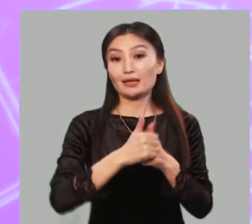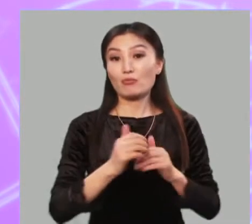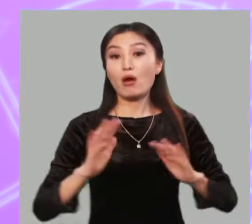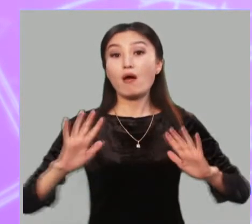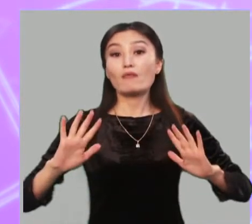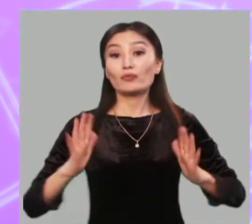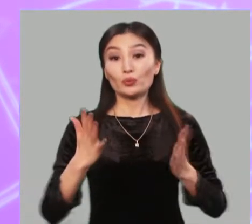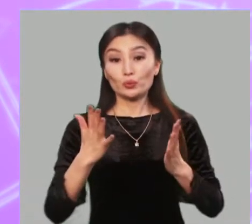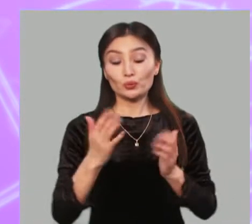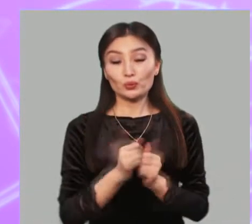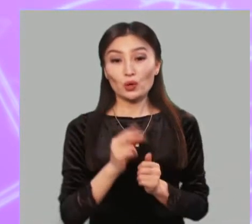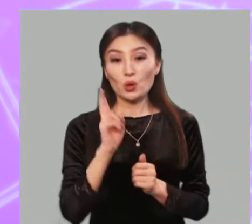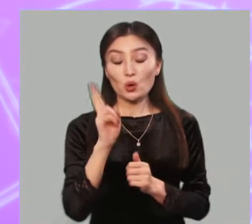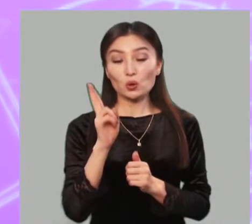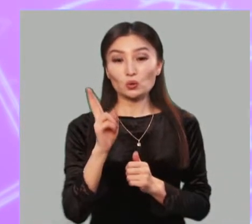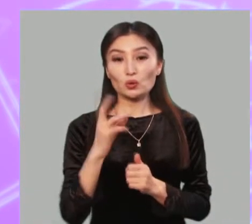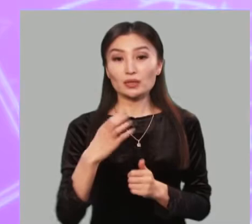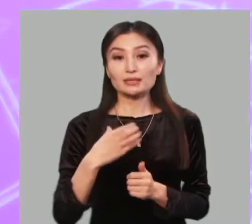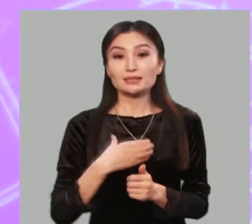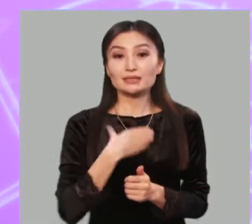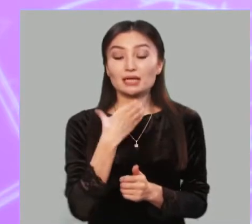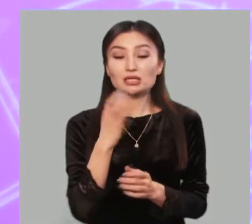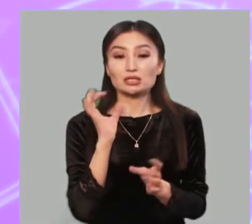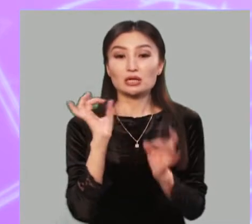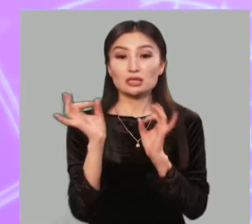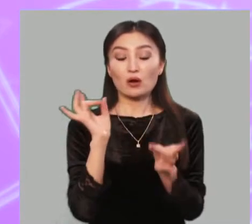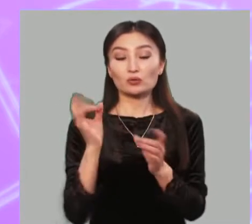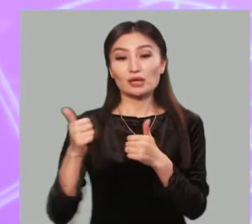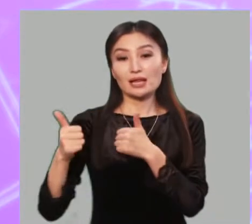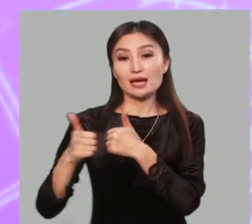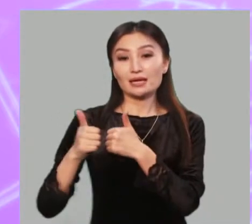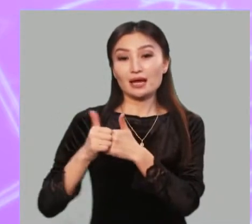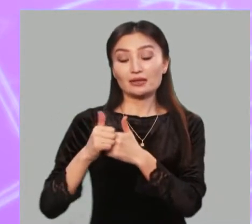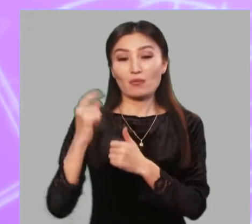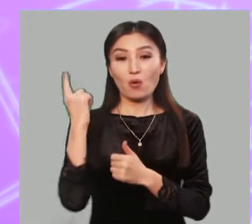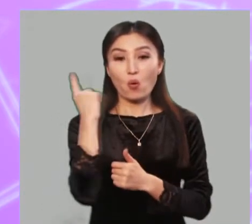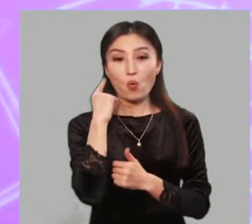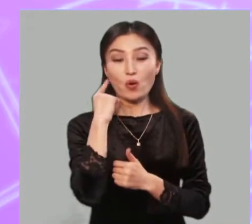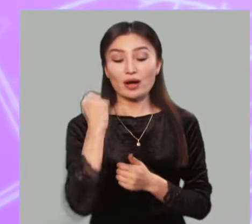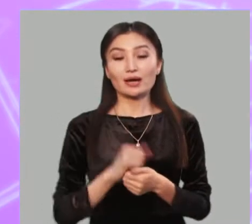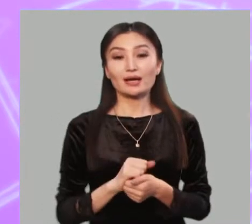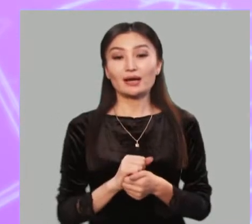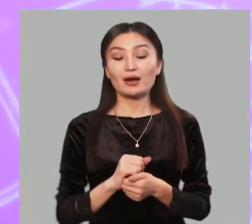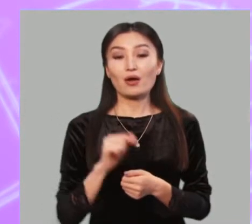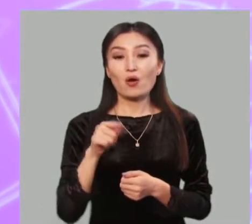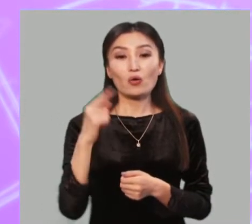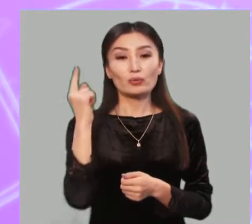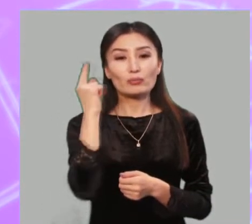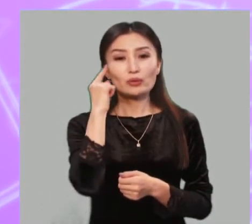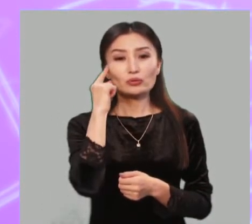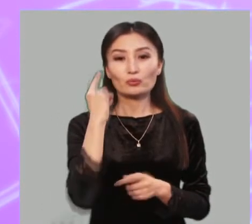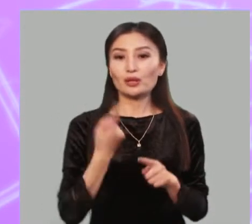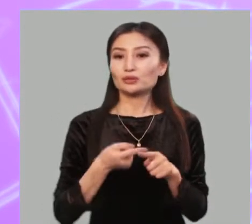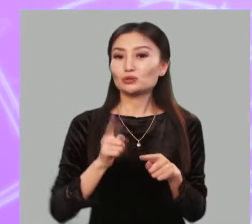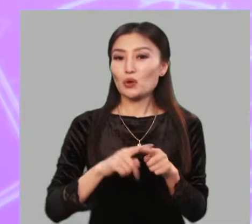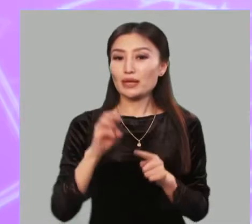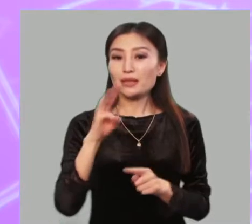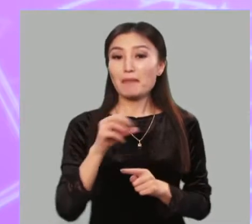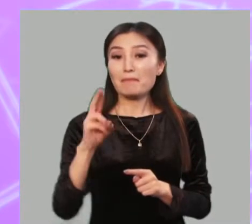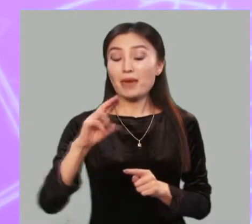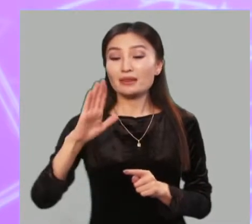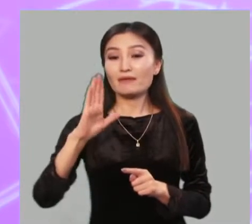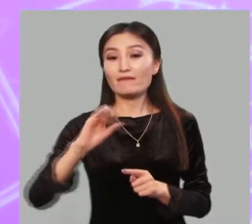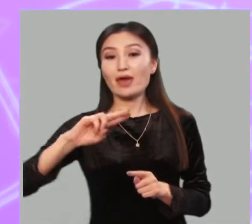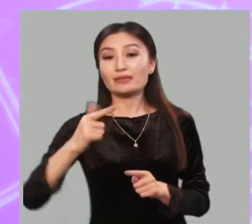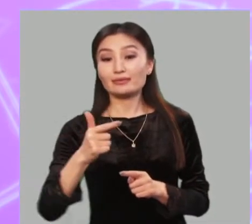Вдруг кто-то страшно загудел около уха. Он подумал, что это